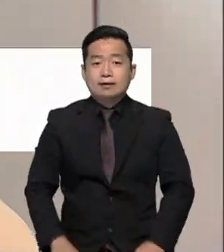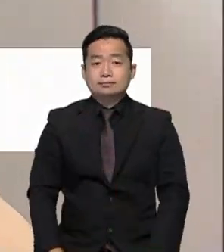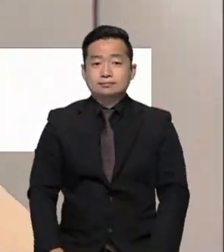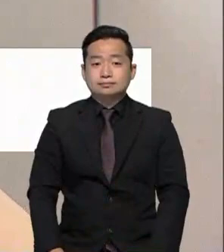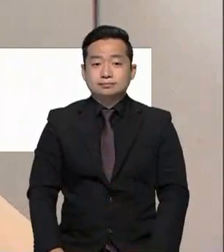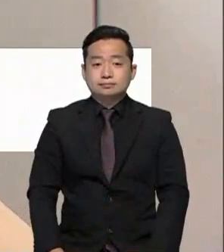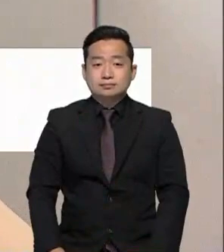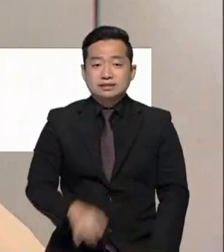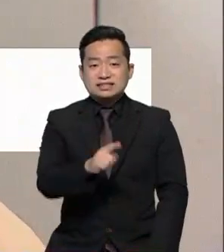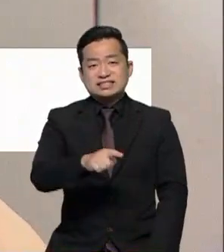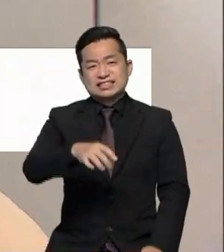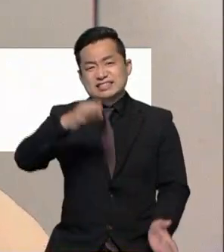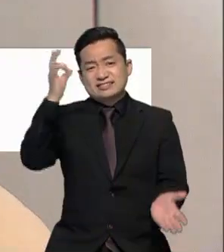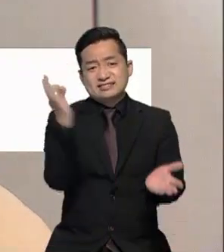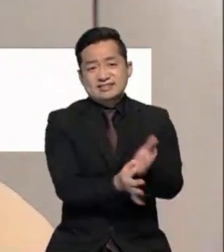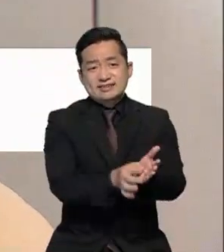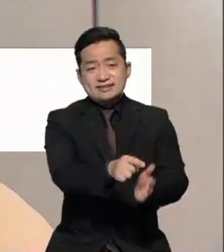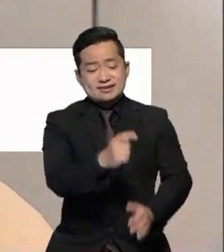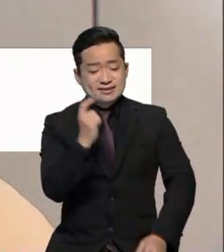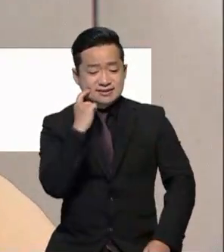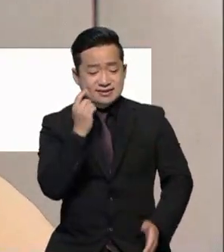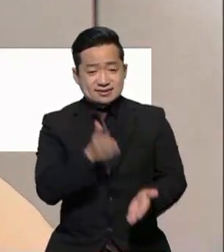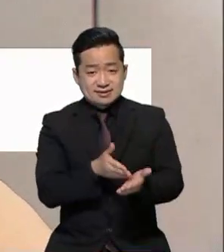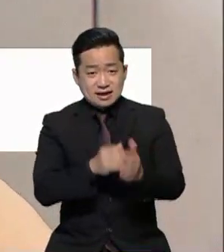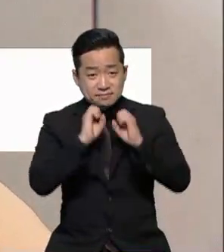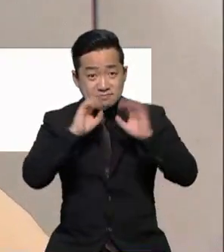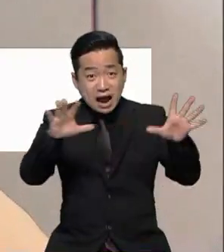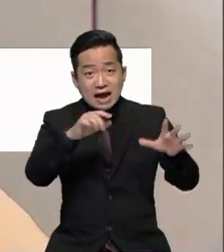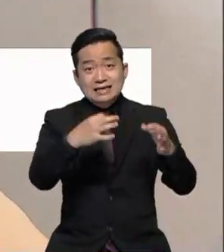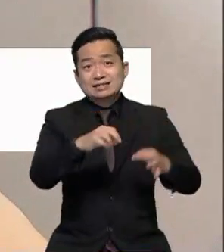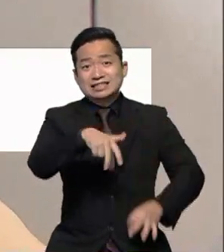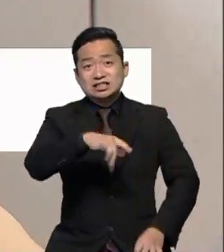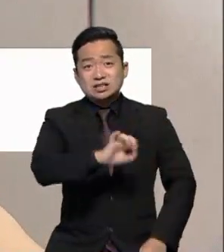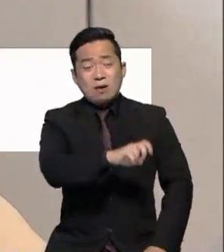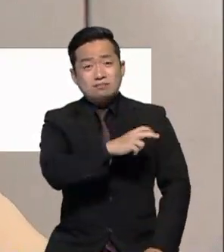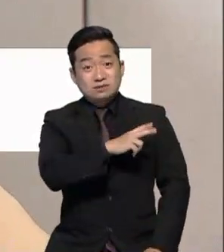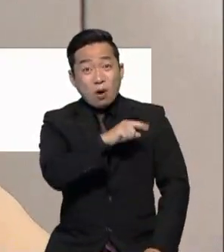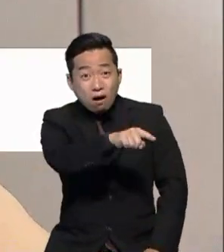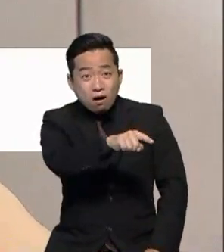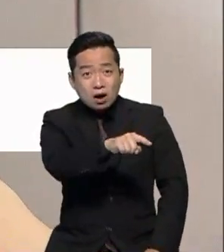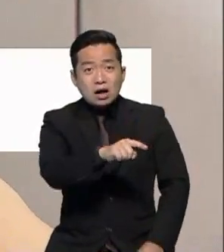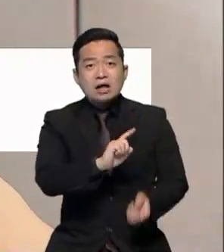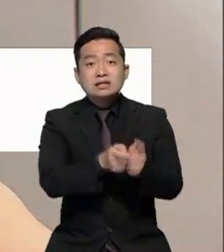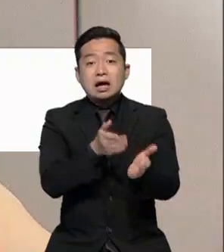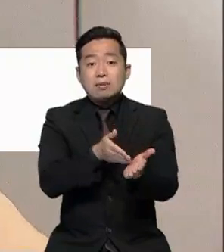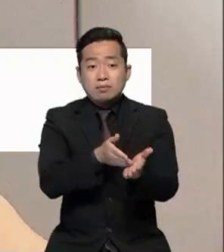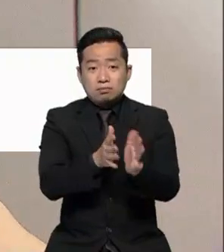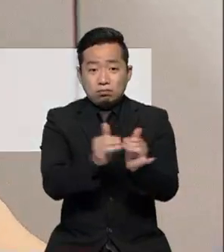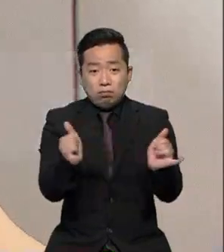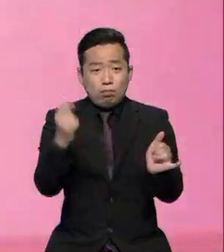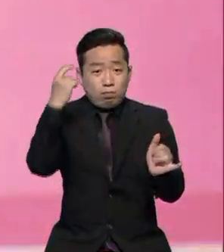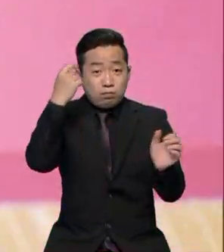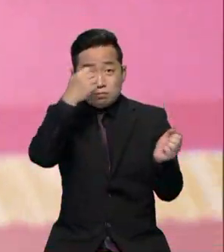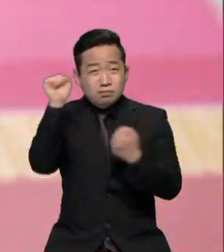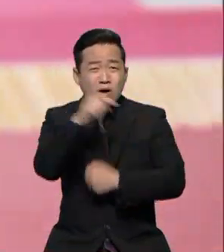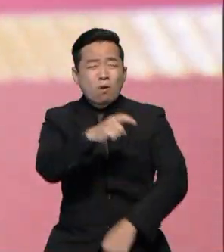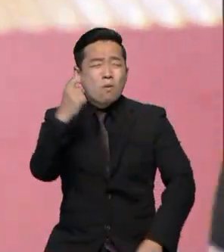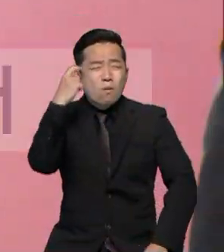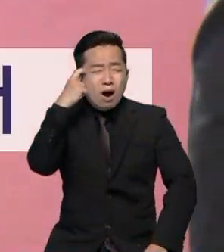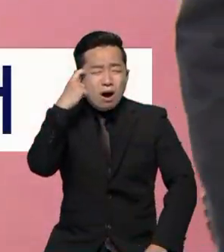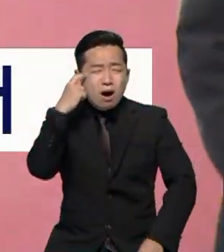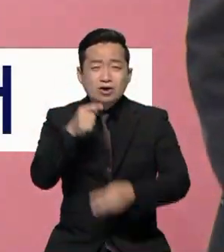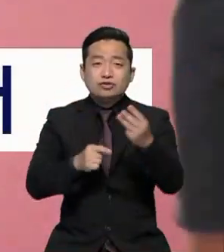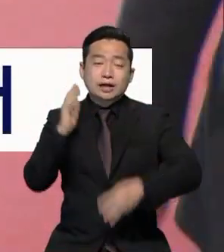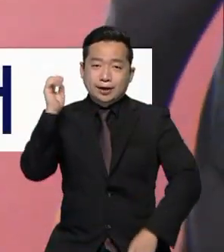저지 가짜뉴스를 만들어서 뿌리고 다닌 김의겸 의원은 대변인임에도 불구하고 언론 피해서 도망다니고 있죠. 윤